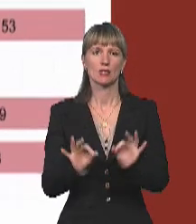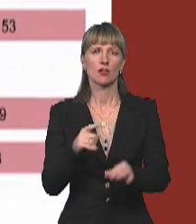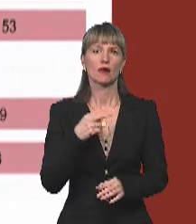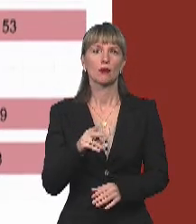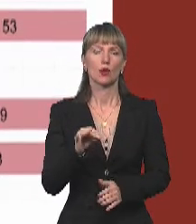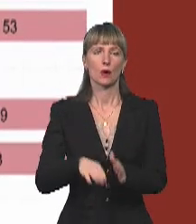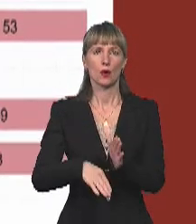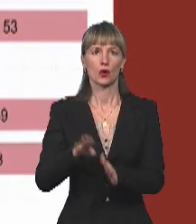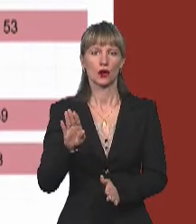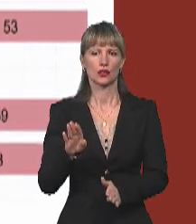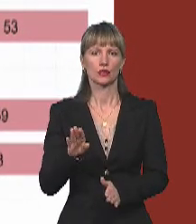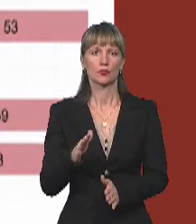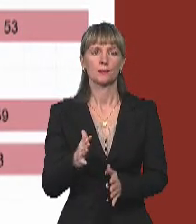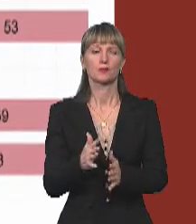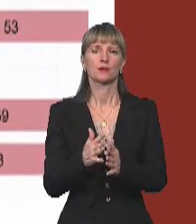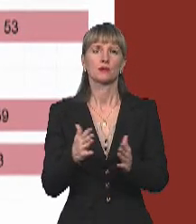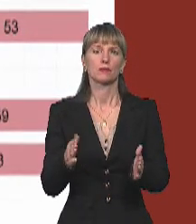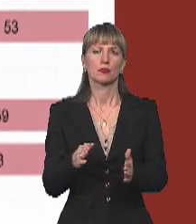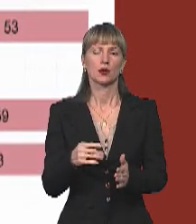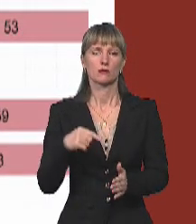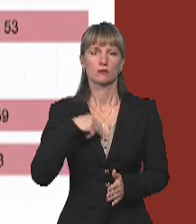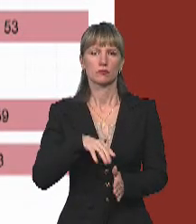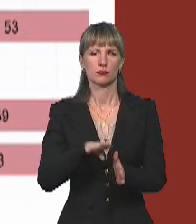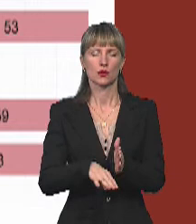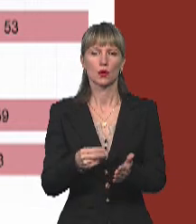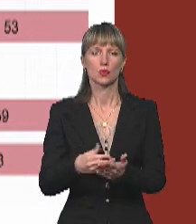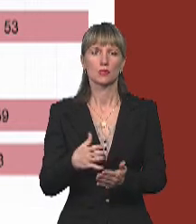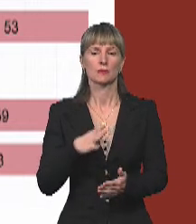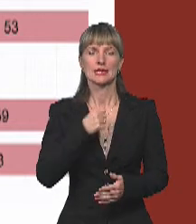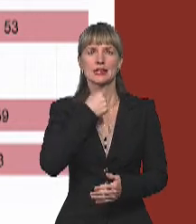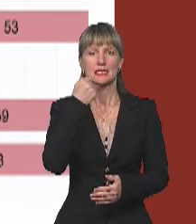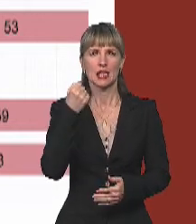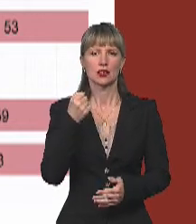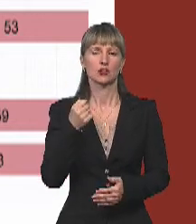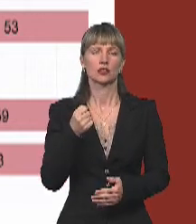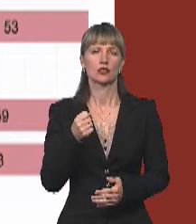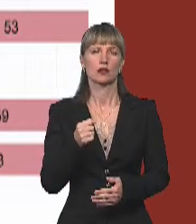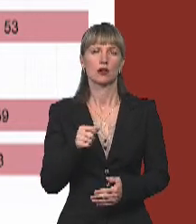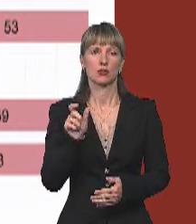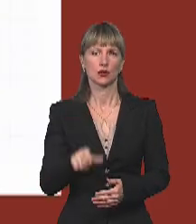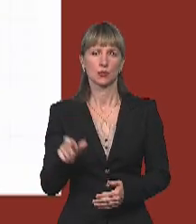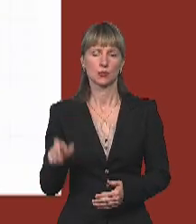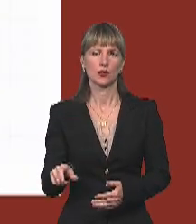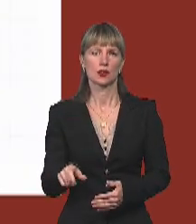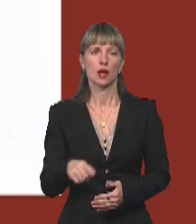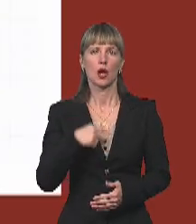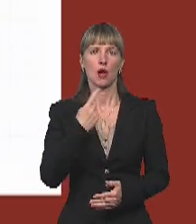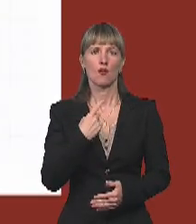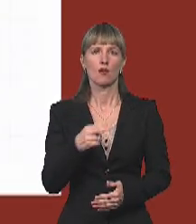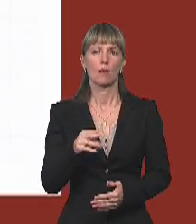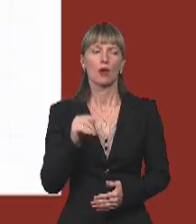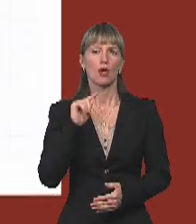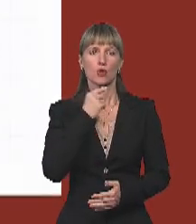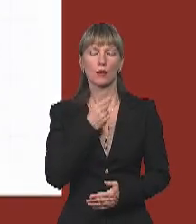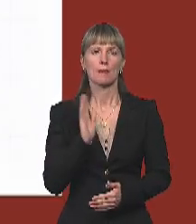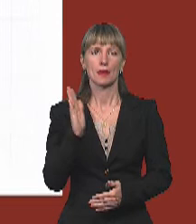про покращення. Більш песимістичними в своїх оцінках були старші та бідніші респонденти. Говорячи про